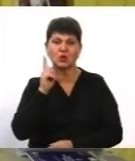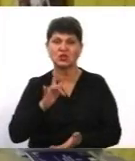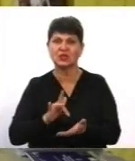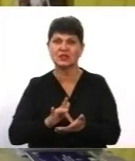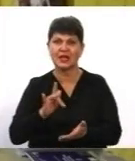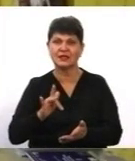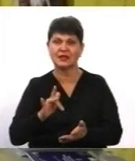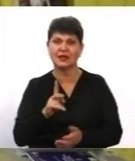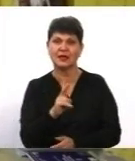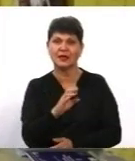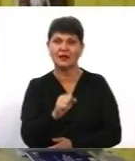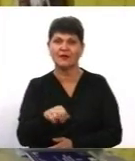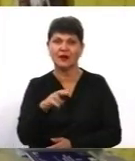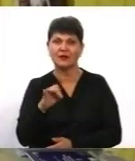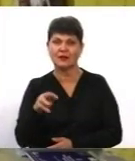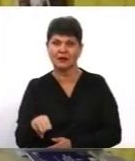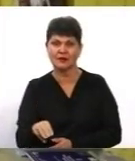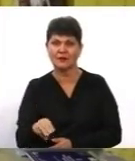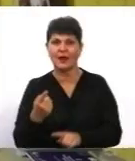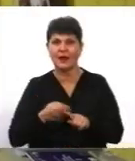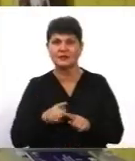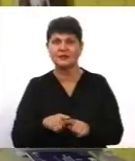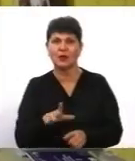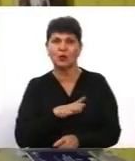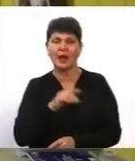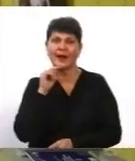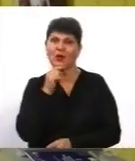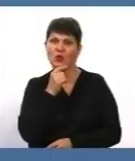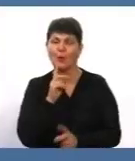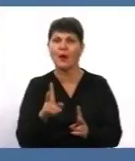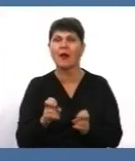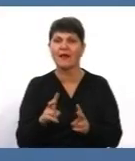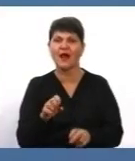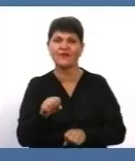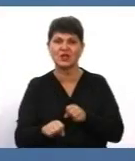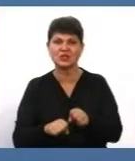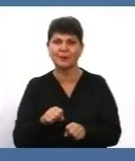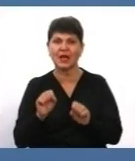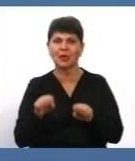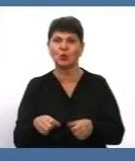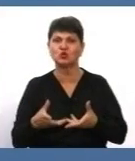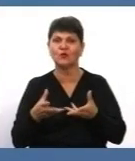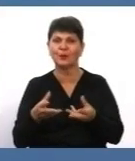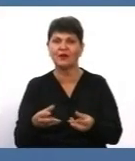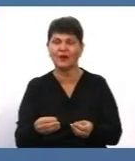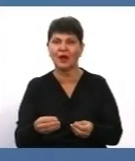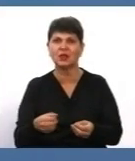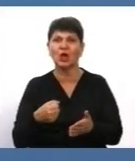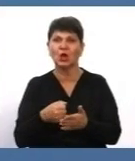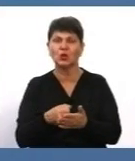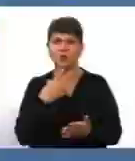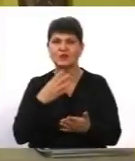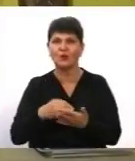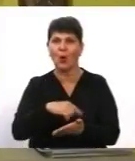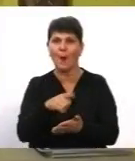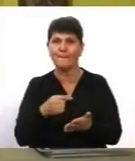тема велофоруму – це велосипедна економіка, як велосипеди можуть впливати на економіку міста. Кожен вже для свого міста набирає